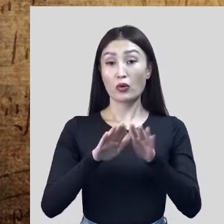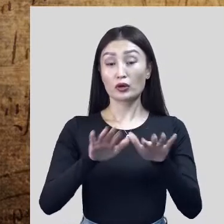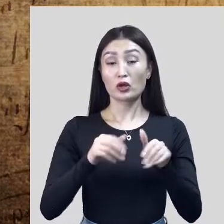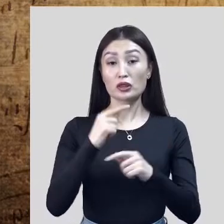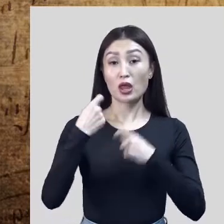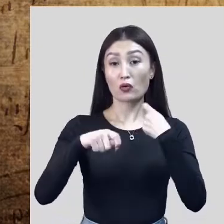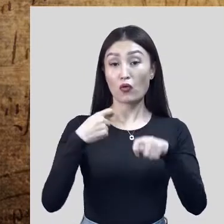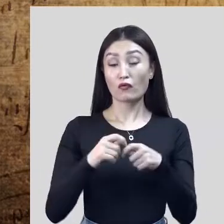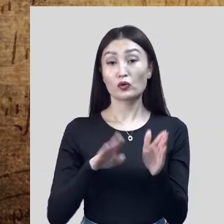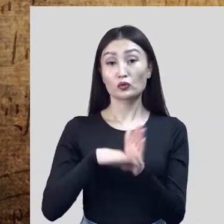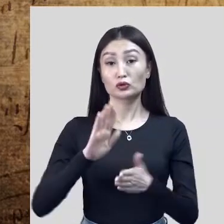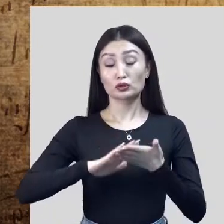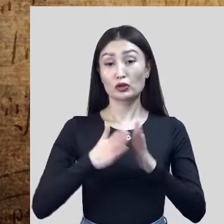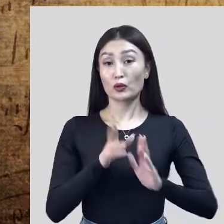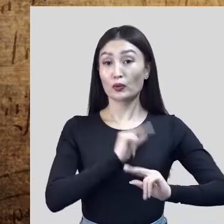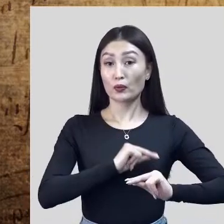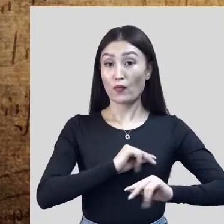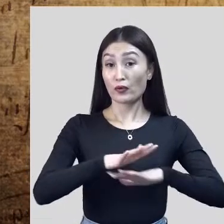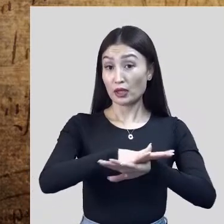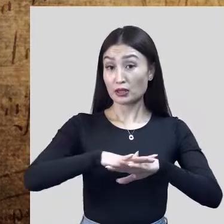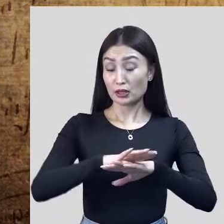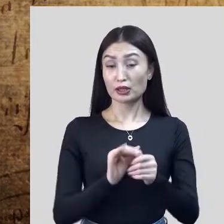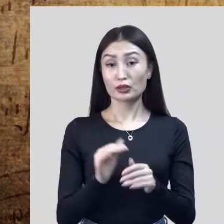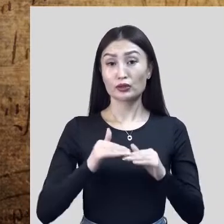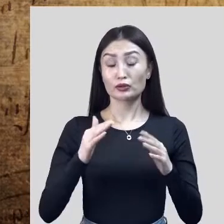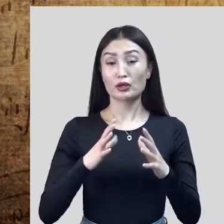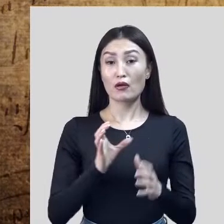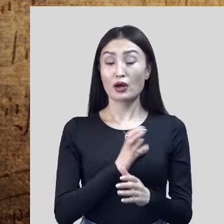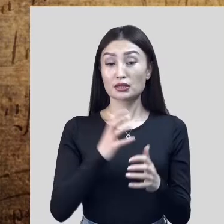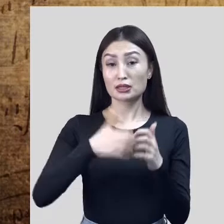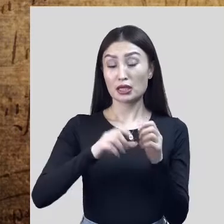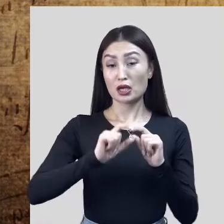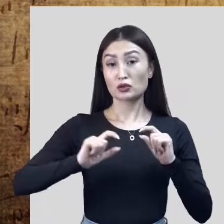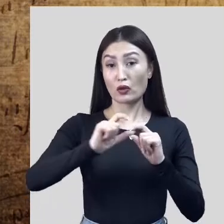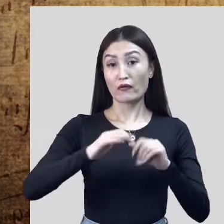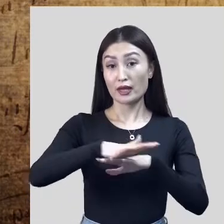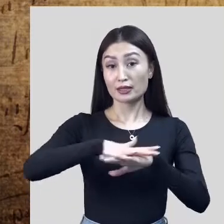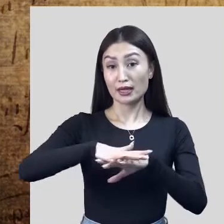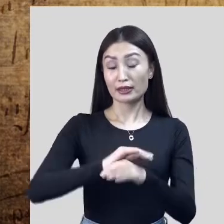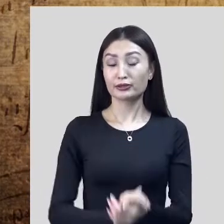торговли, улучшение положения трудового населения, рост значимости средних слоев населения.